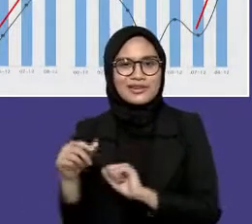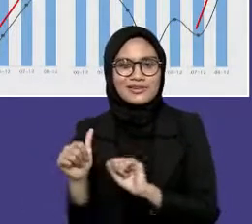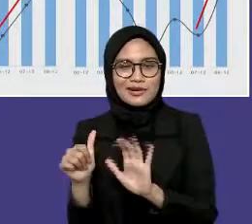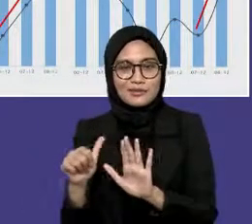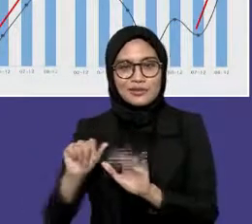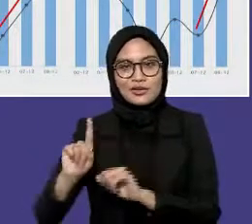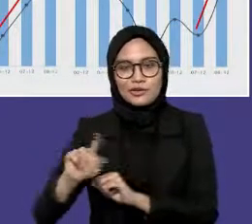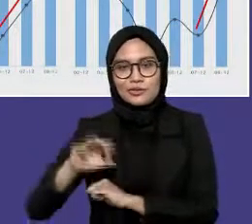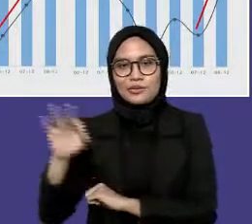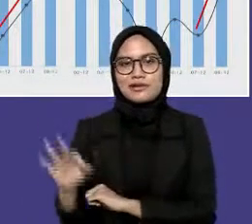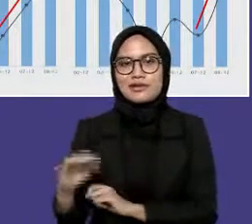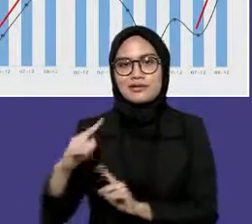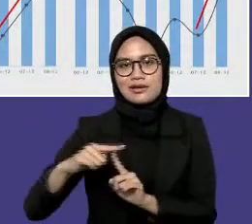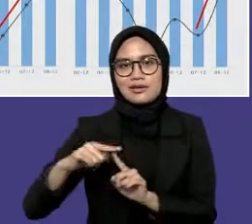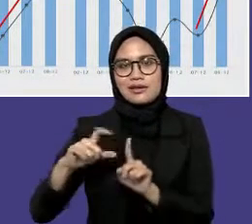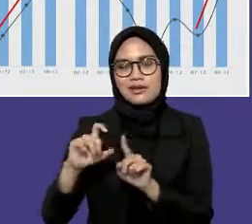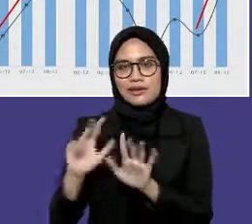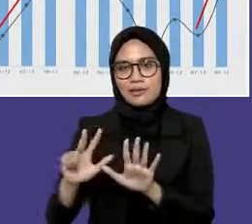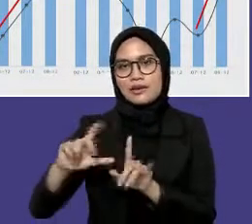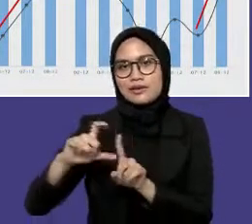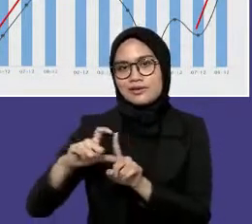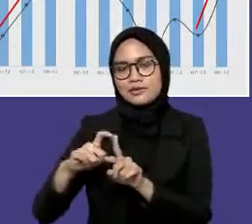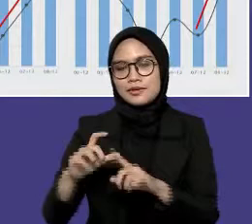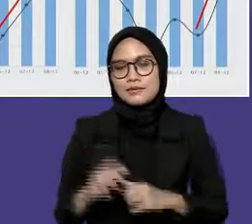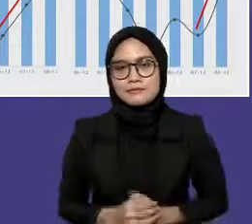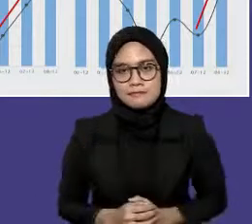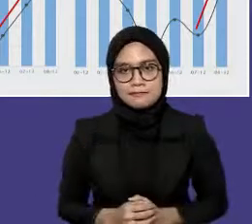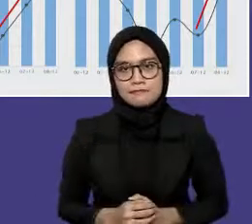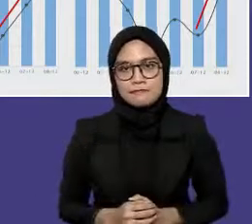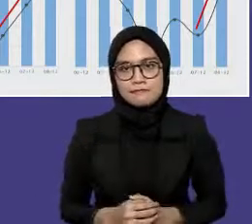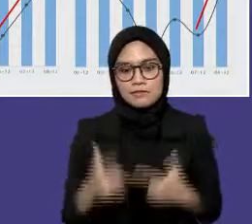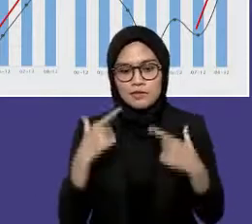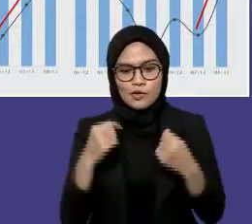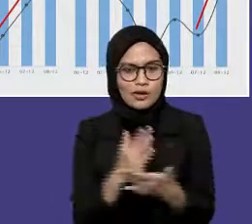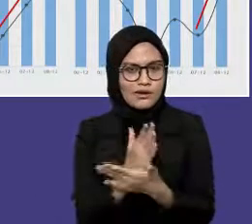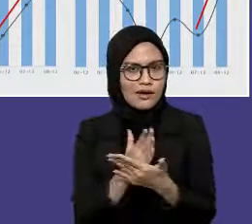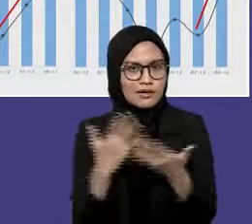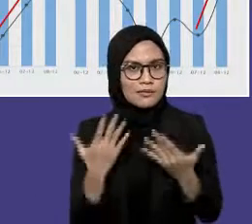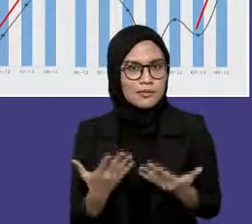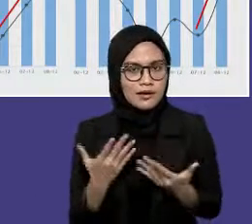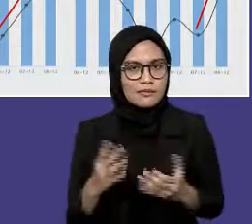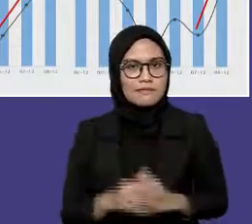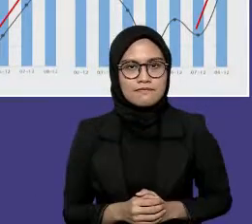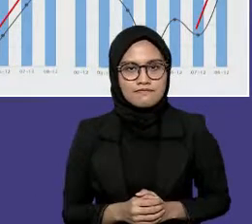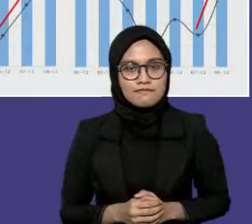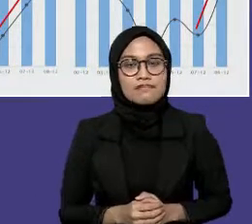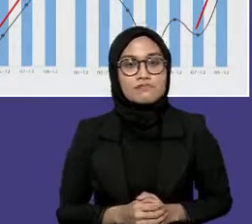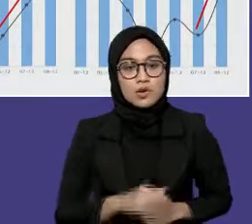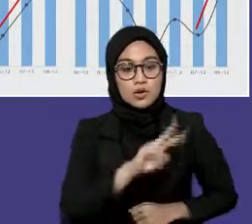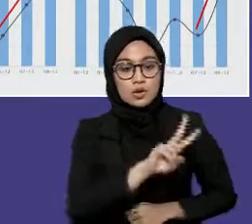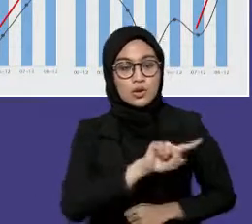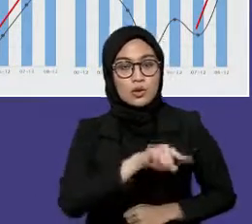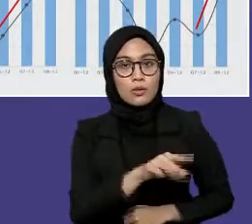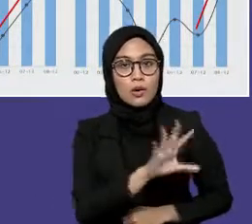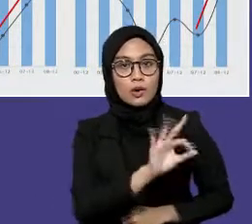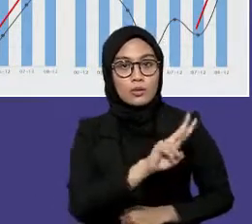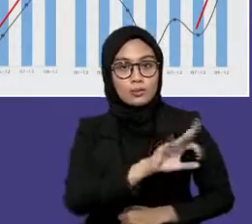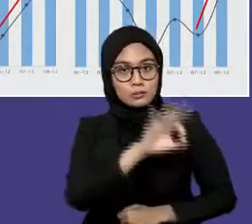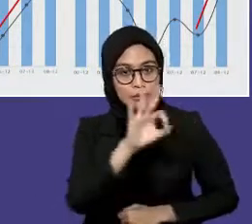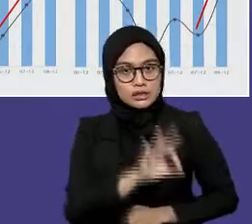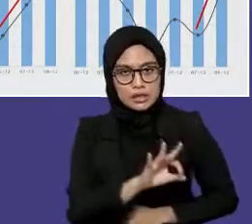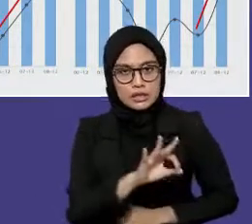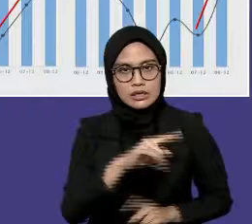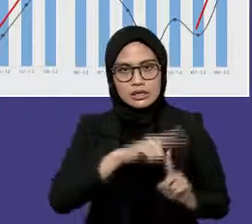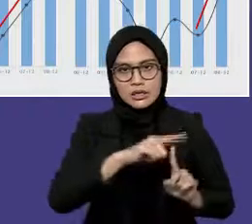7,61% pada tanggal 8 Desember. Dan di Jawa Tengah terjadi peningkatan dari 2,02% pada